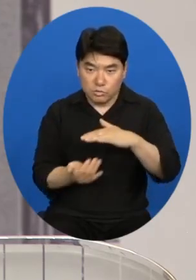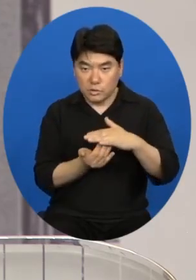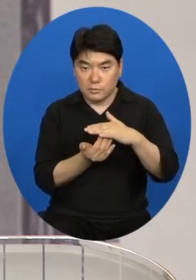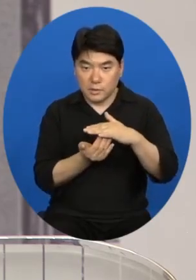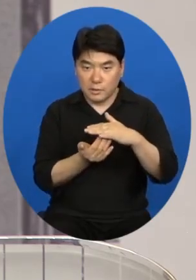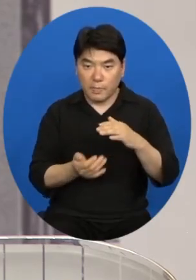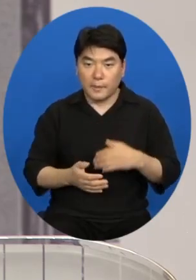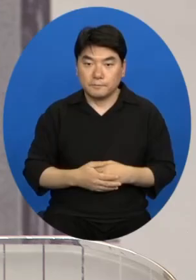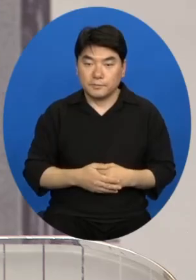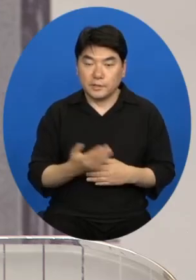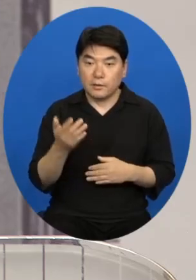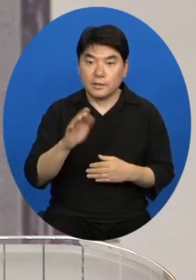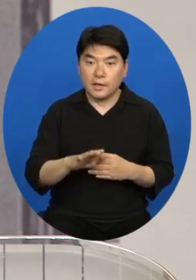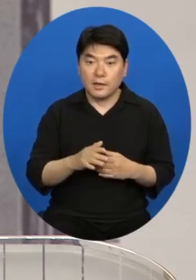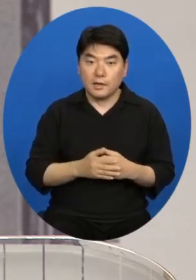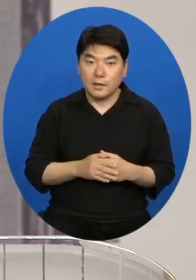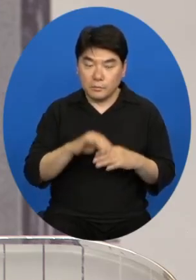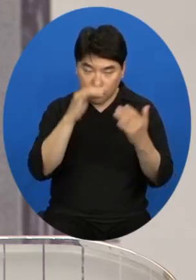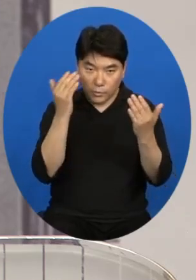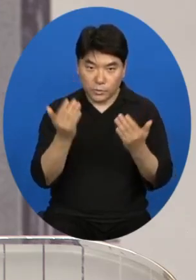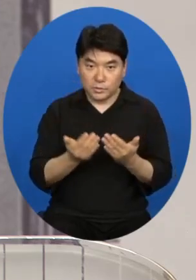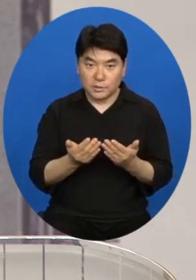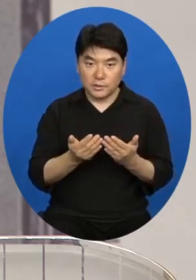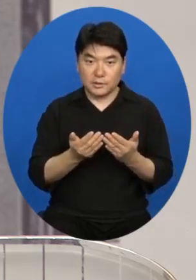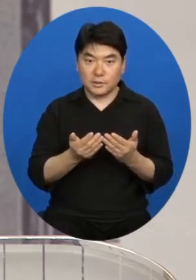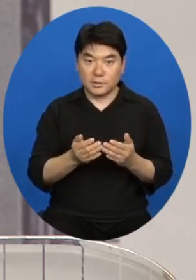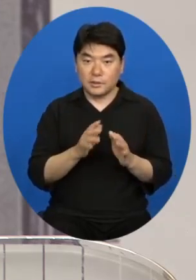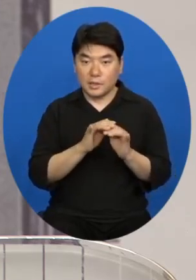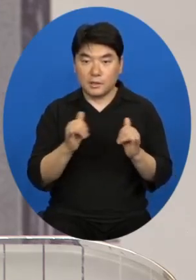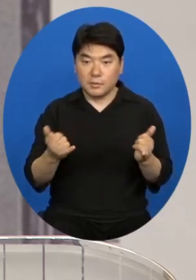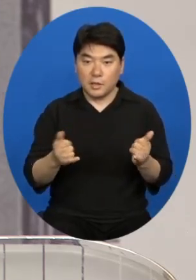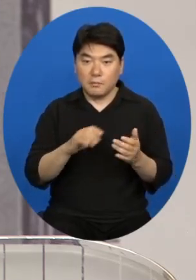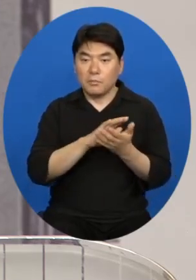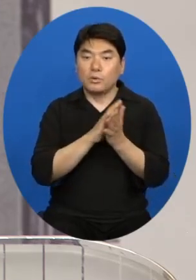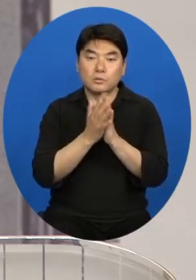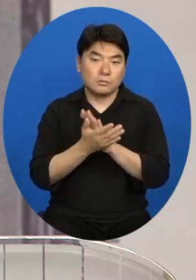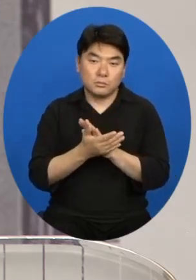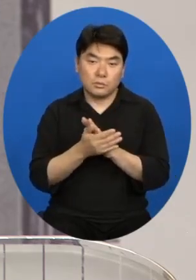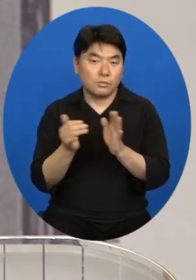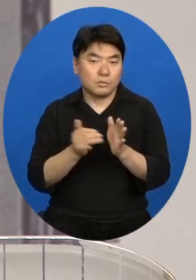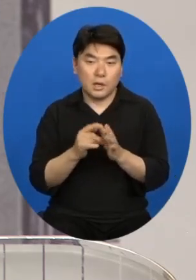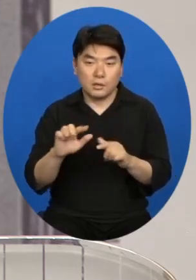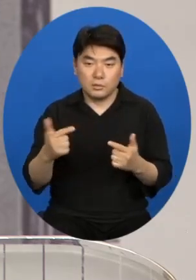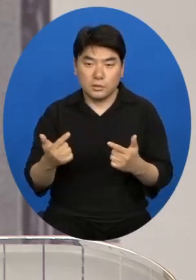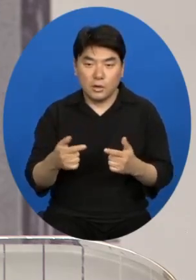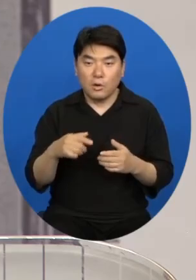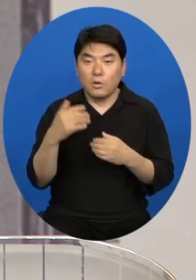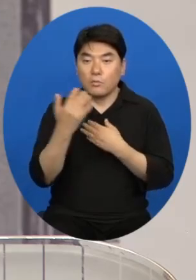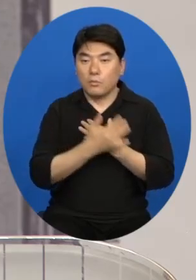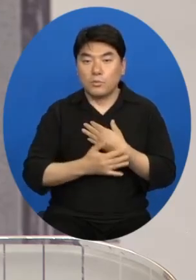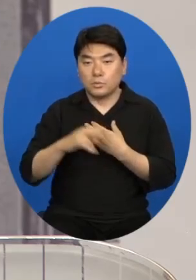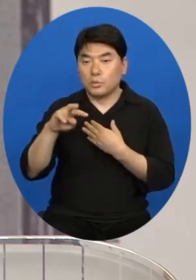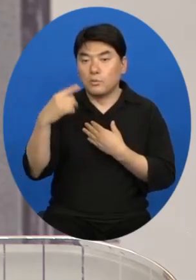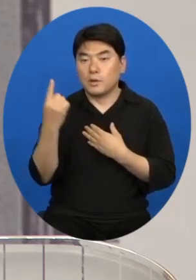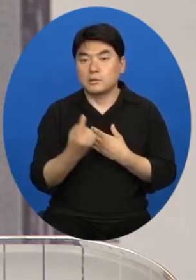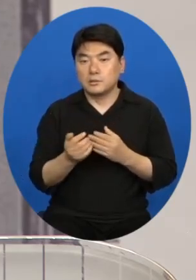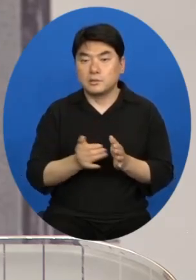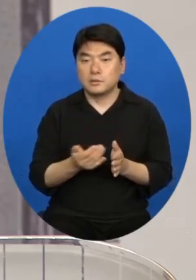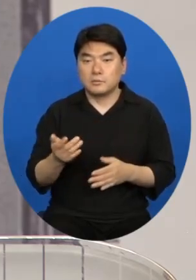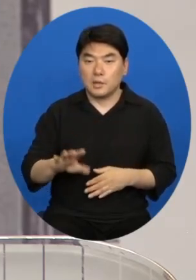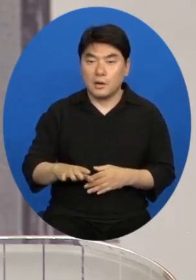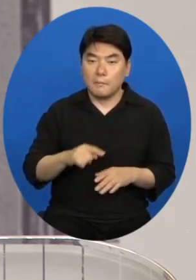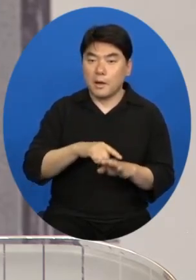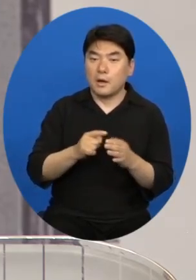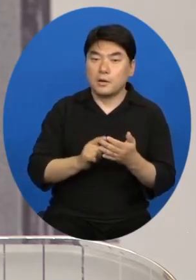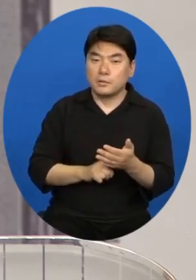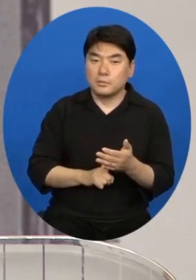것이죠. 그러나 이 모든 이들이 돌아와서 다 변화된 게 아니었어요. 몸은 돌아왔지만 마음은